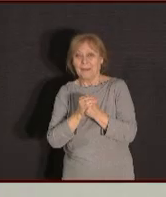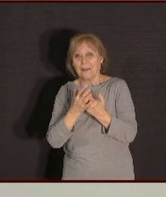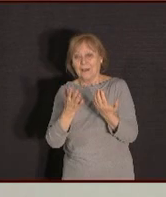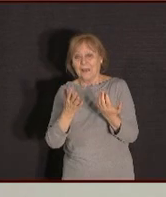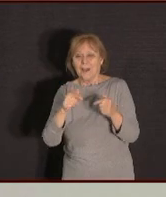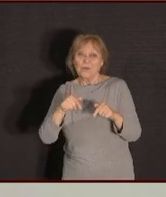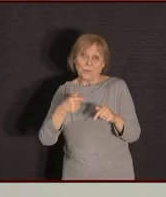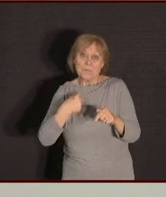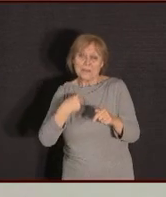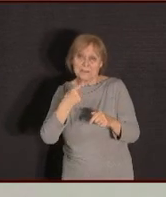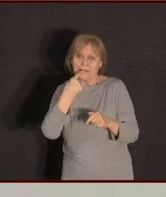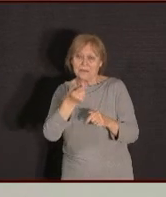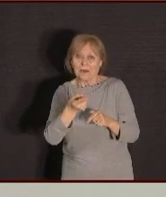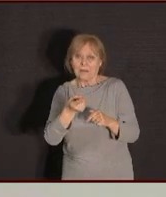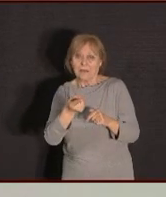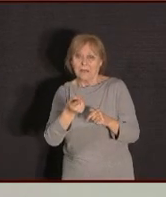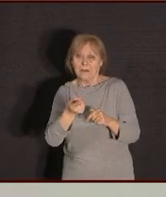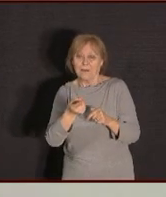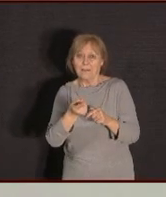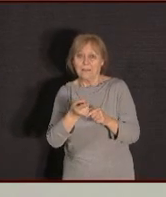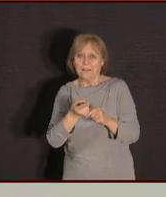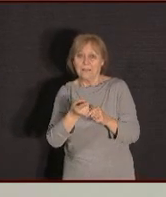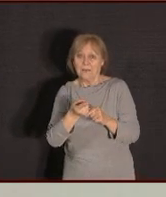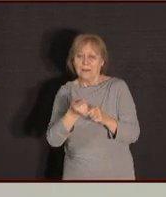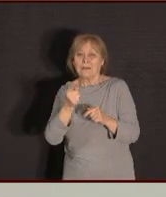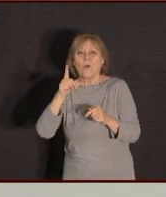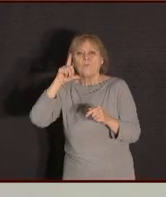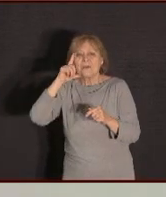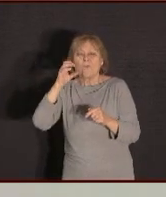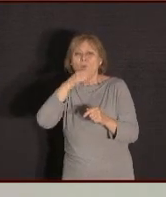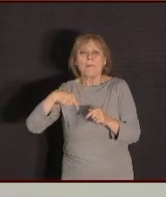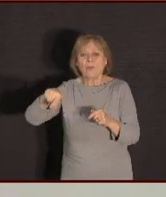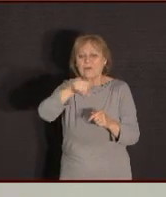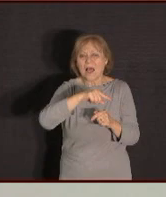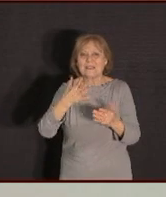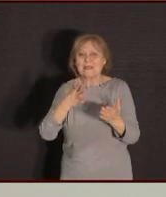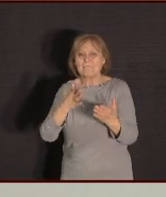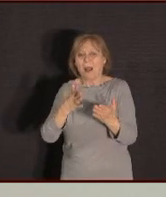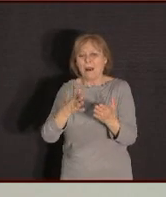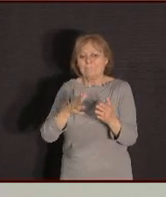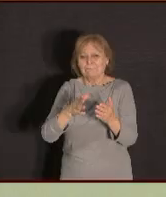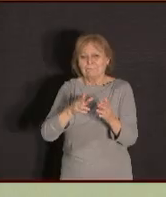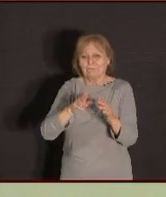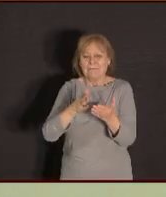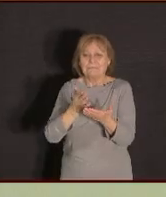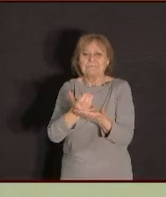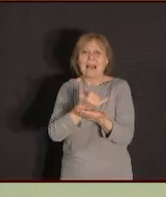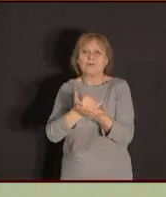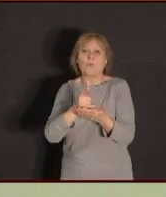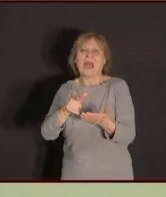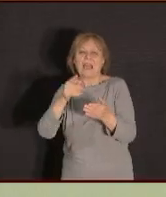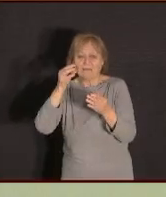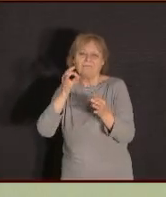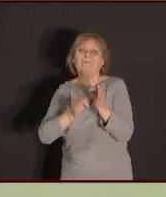Jaz bi tukaj rekla, da v bistvu nihče od nas nima zaslug za to, da je veren. Ne?